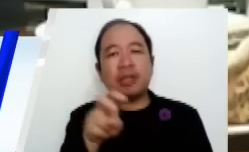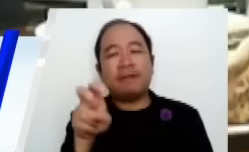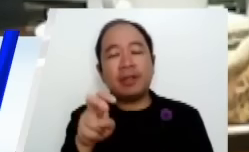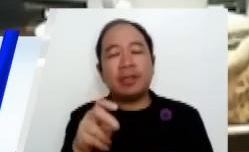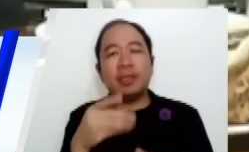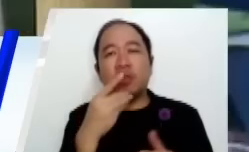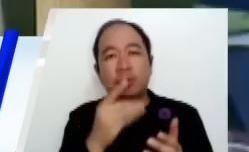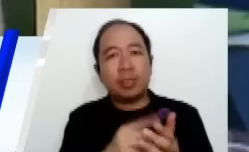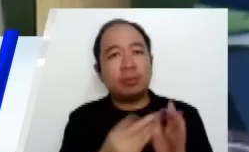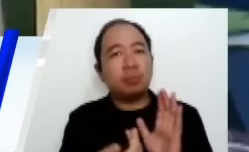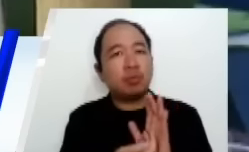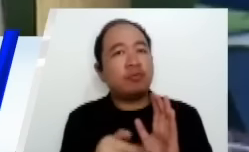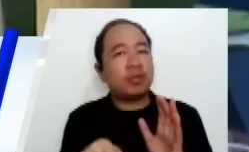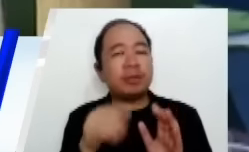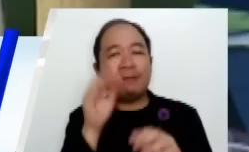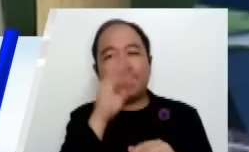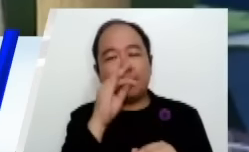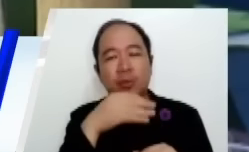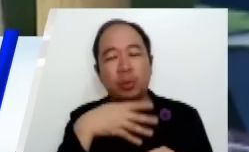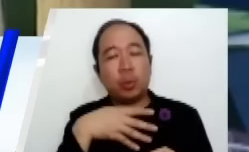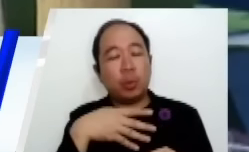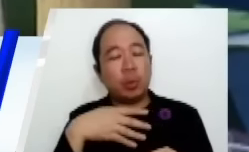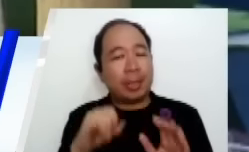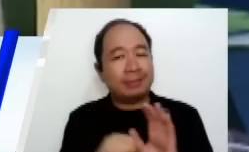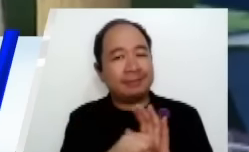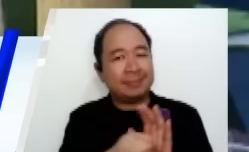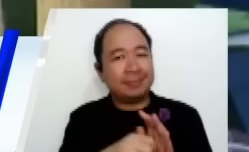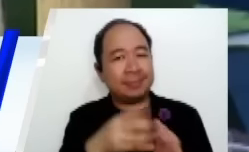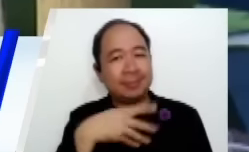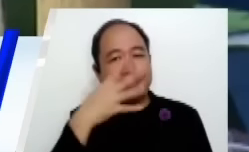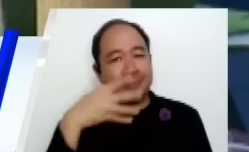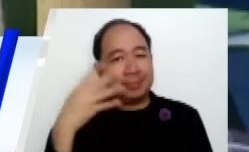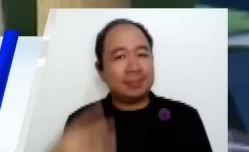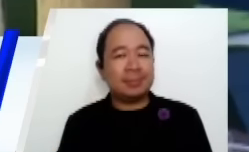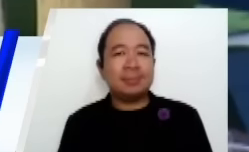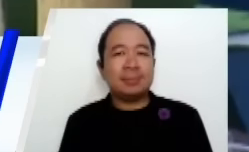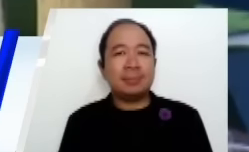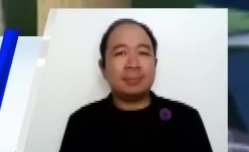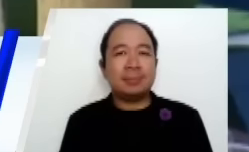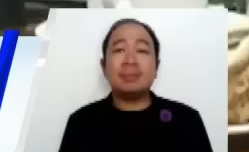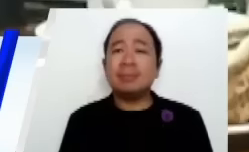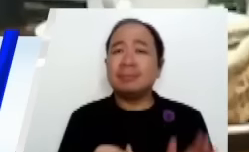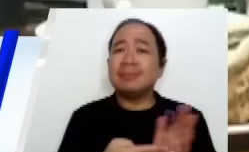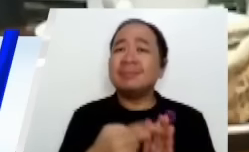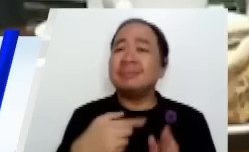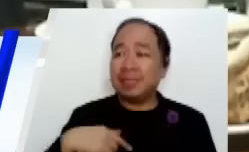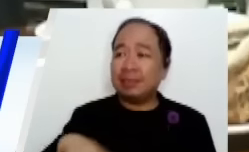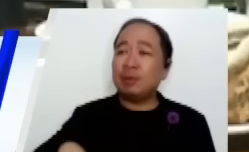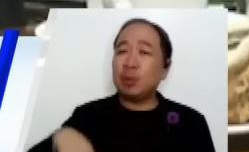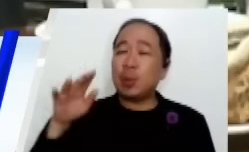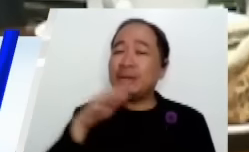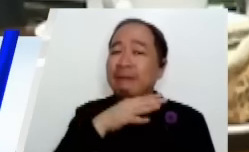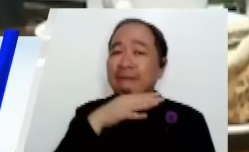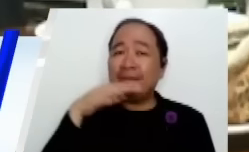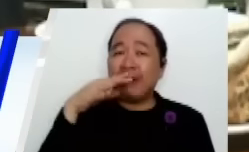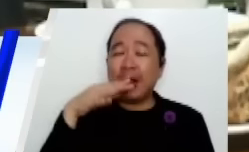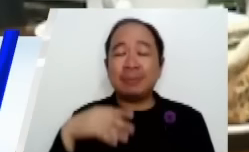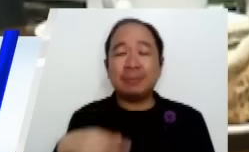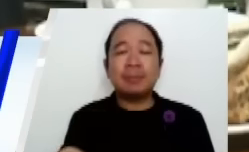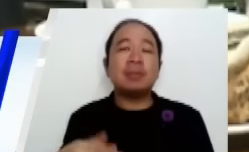lalo 38 ka lang e Opo Sa far nga po ako lumaki po madam senador May 22